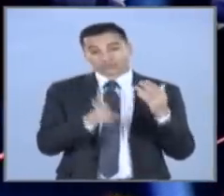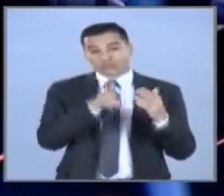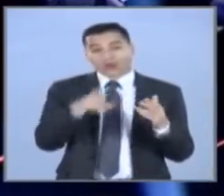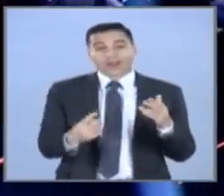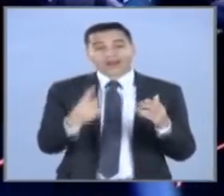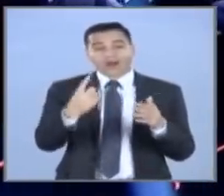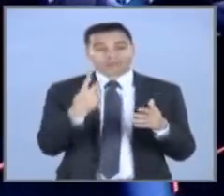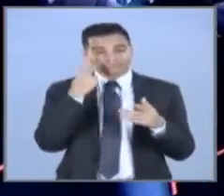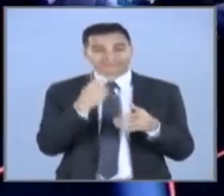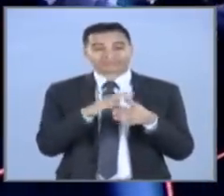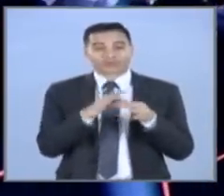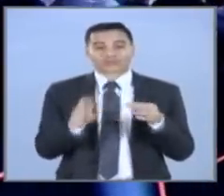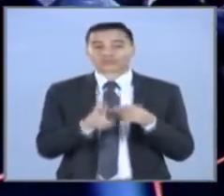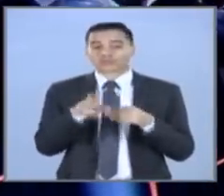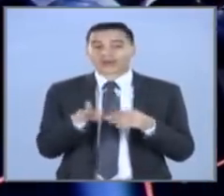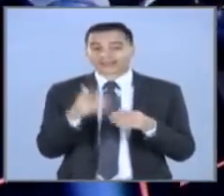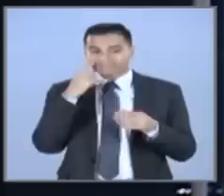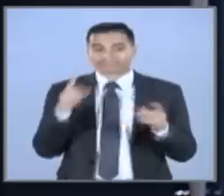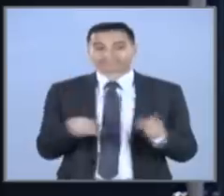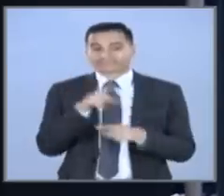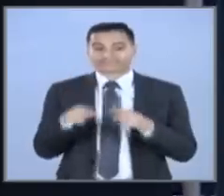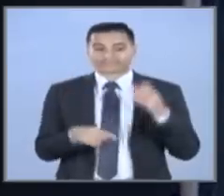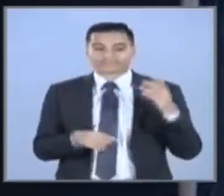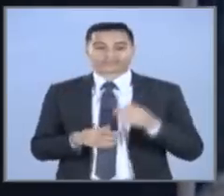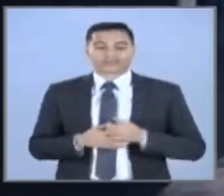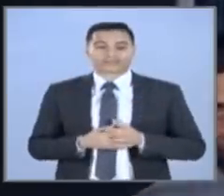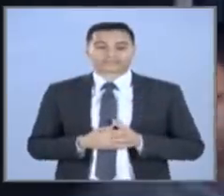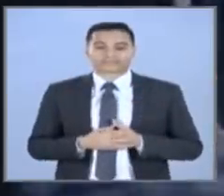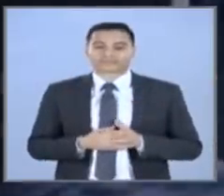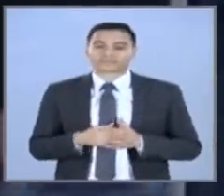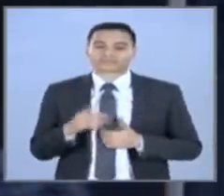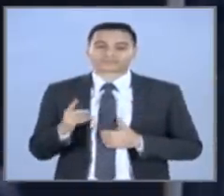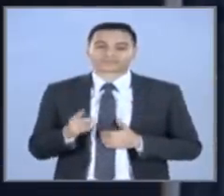الأول، وهنشوف موضوع السؤال إيه.